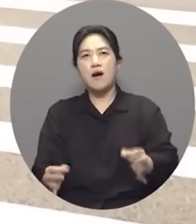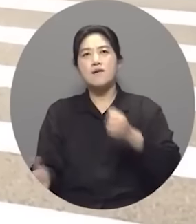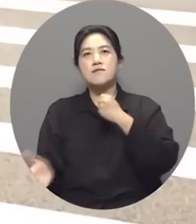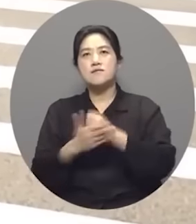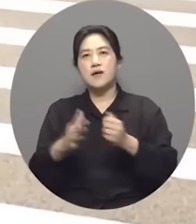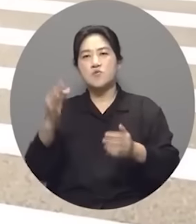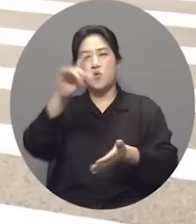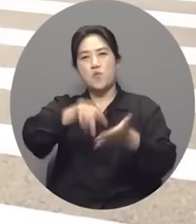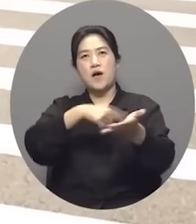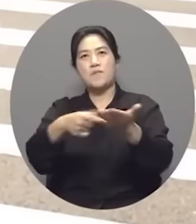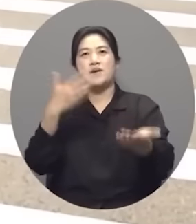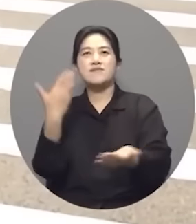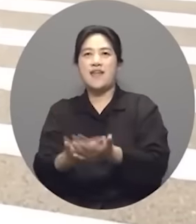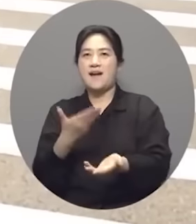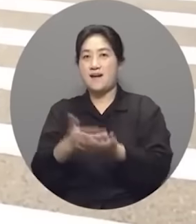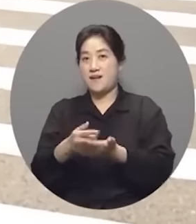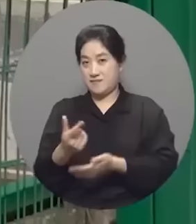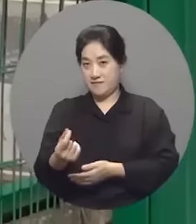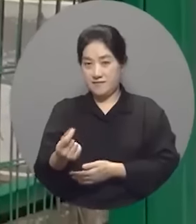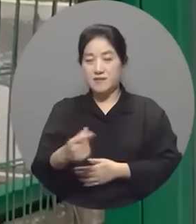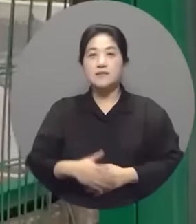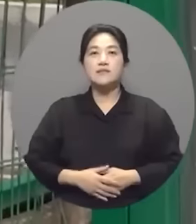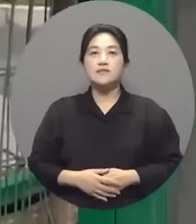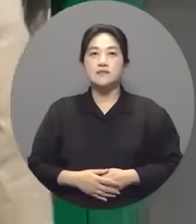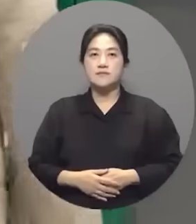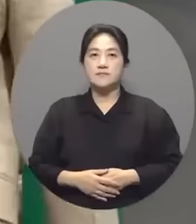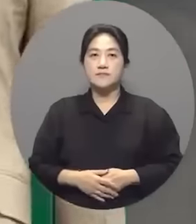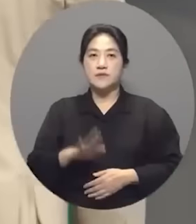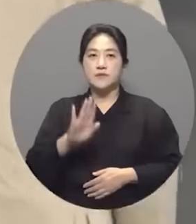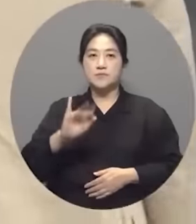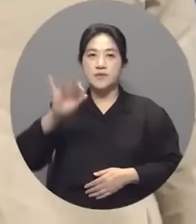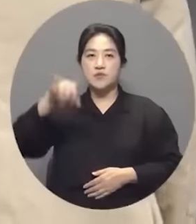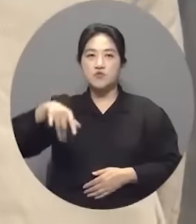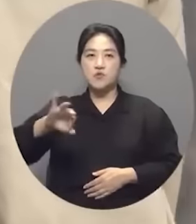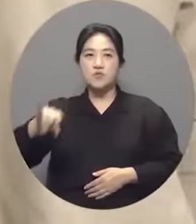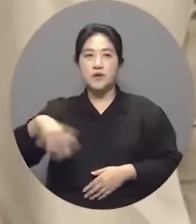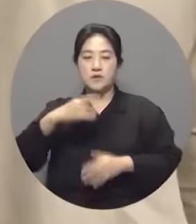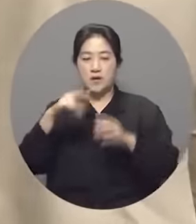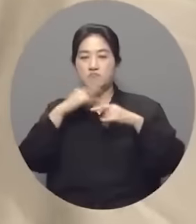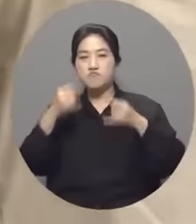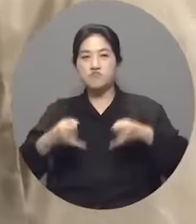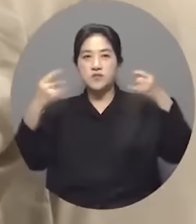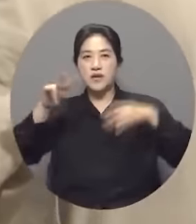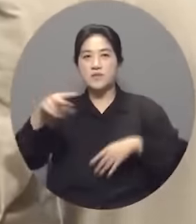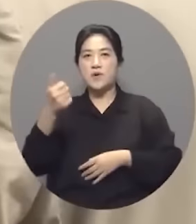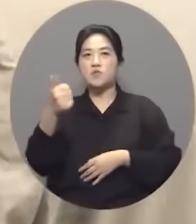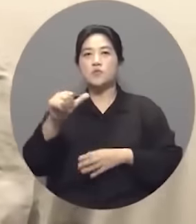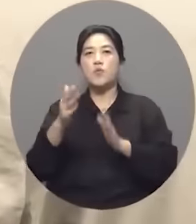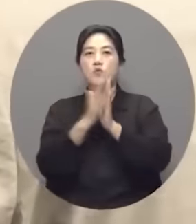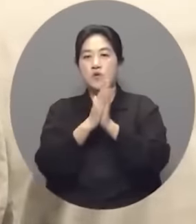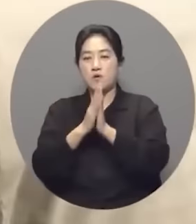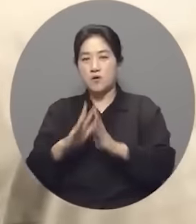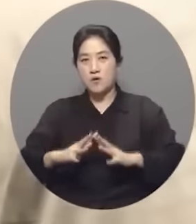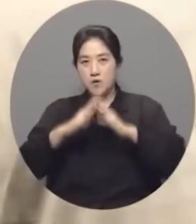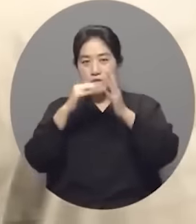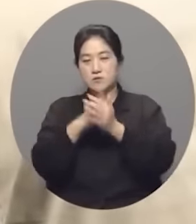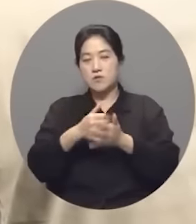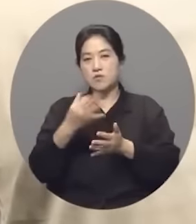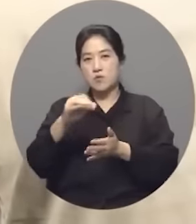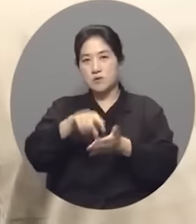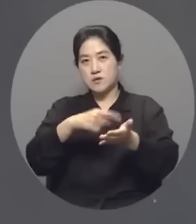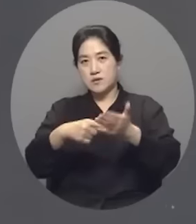환부를 요구하고 있는 것으로 알려졌습니다 비구 위안의 총 부채는 25조원 건설 대금을 지급하지